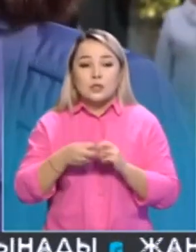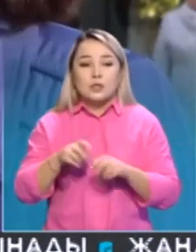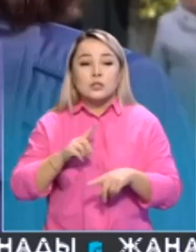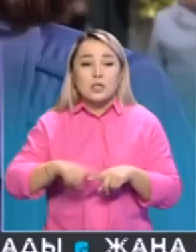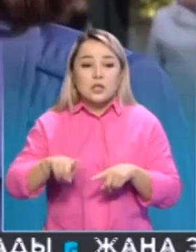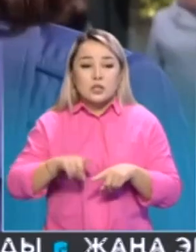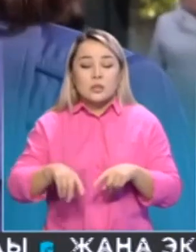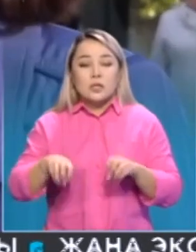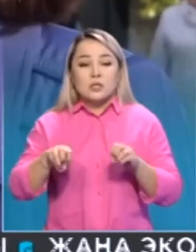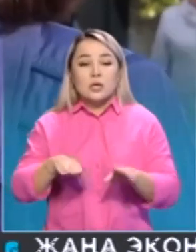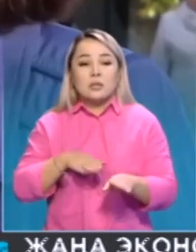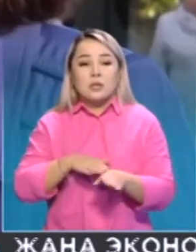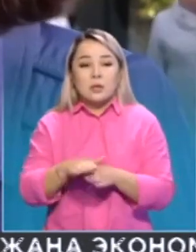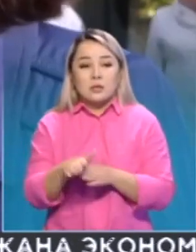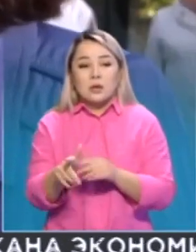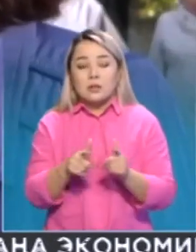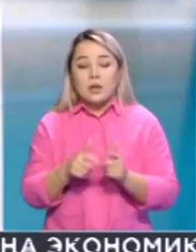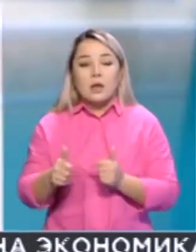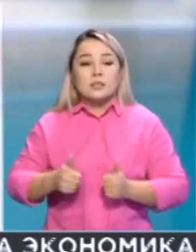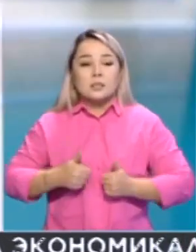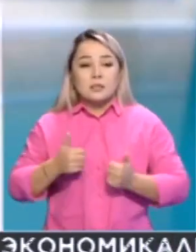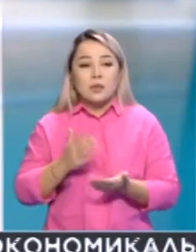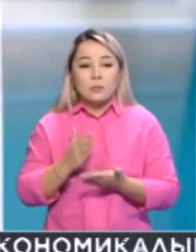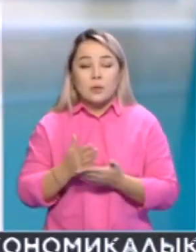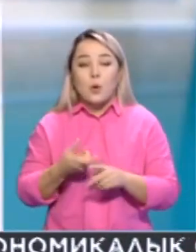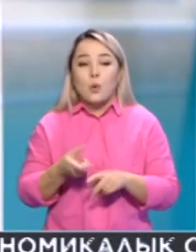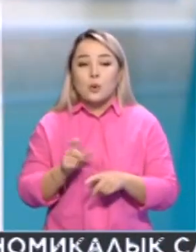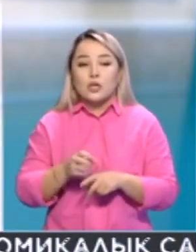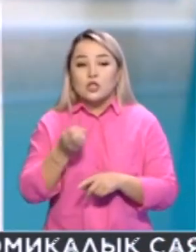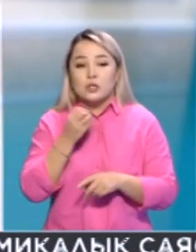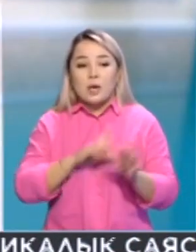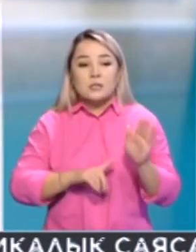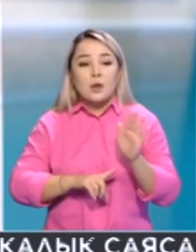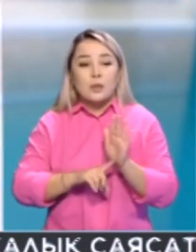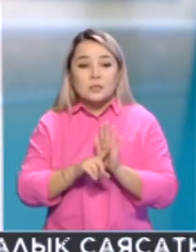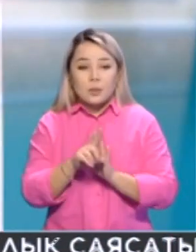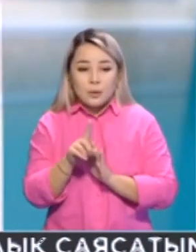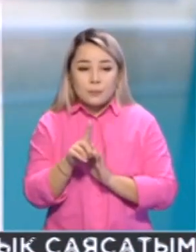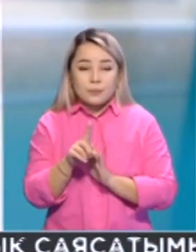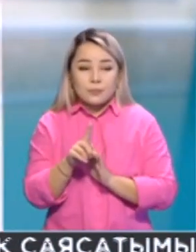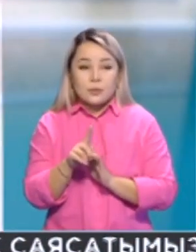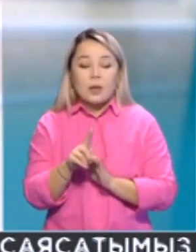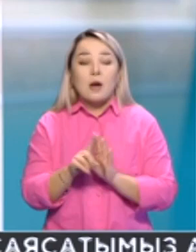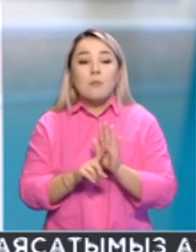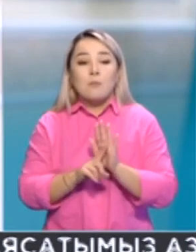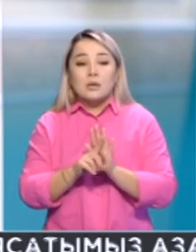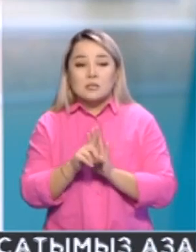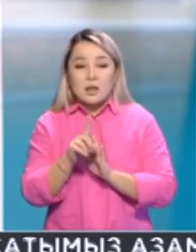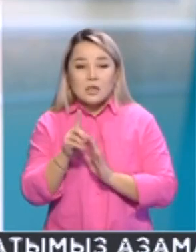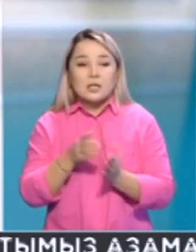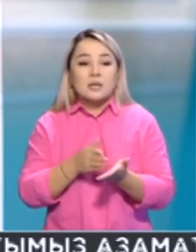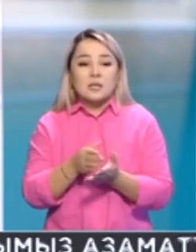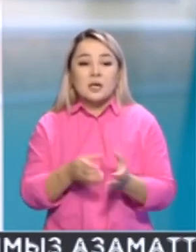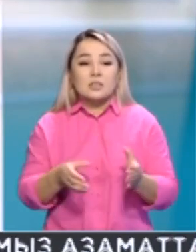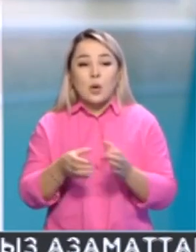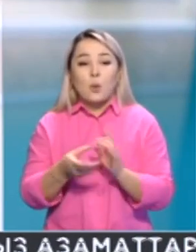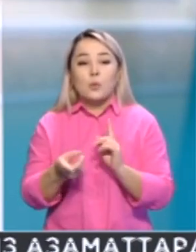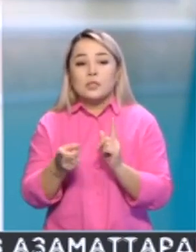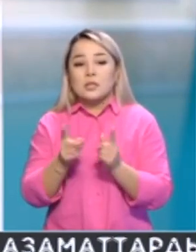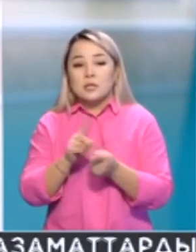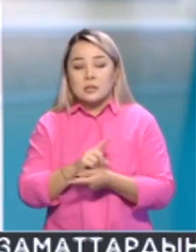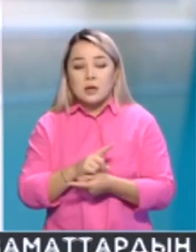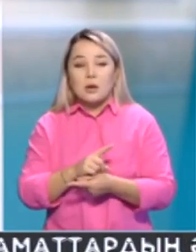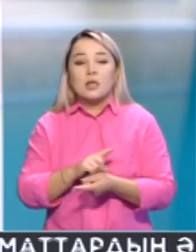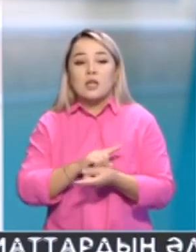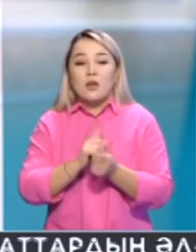тезірек іске асыруға тырысады. Бұл өте жақсы бастама және бастаған саяси өзгерістерді,